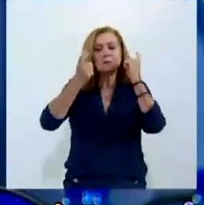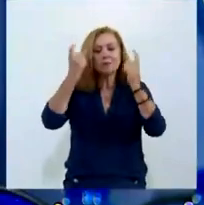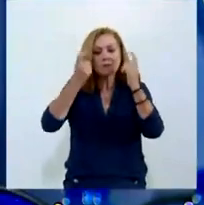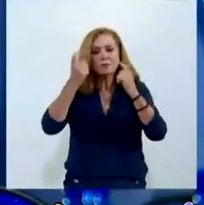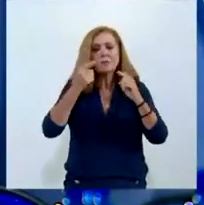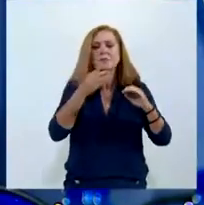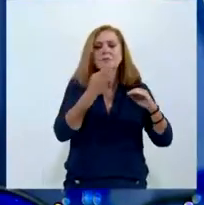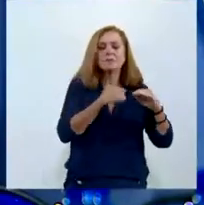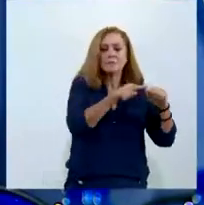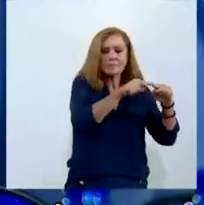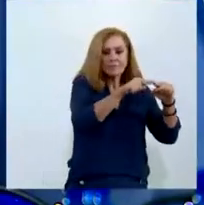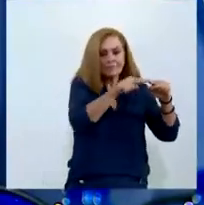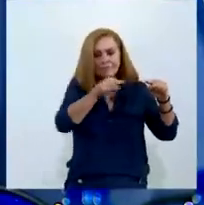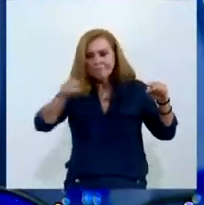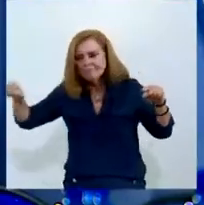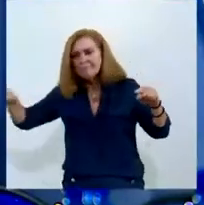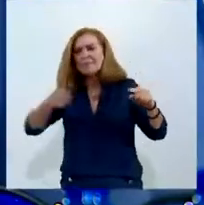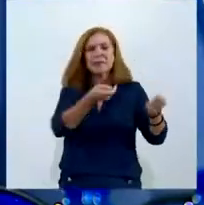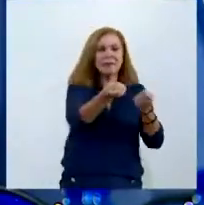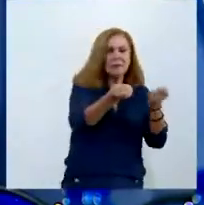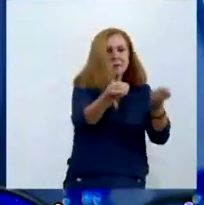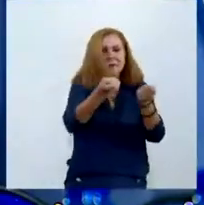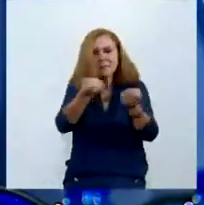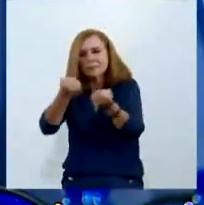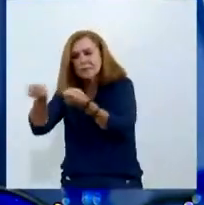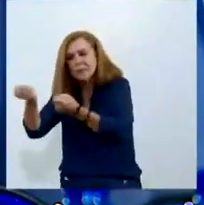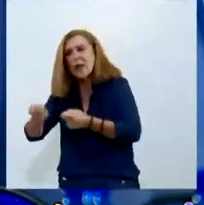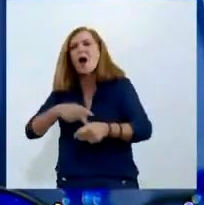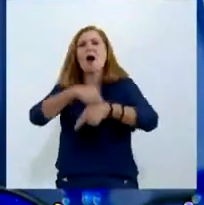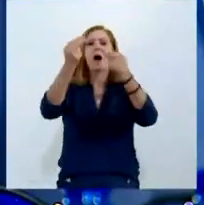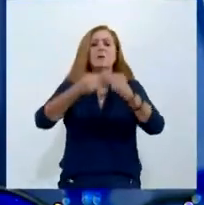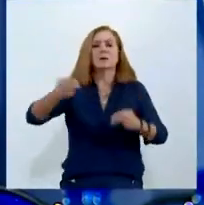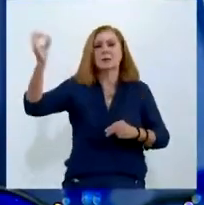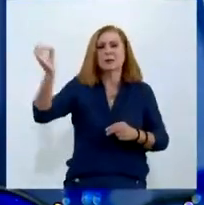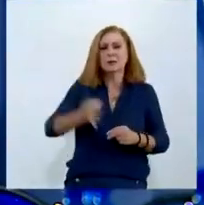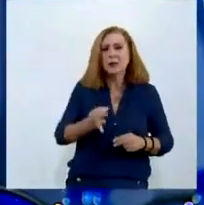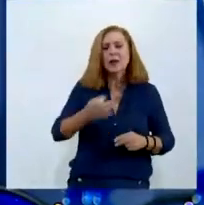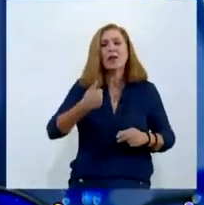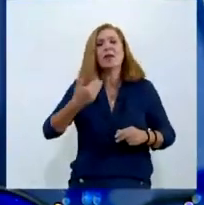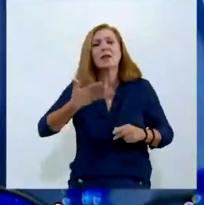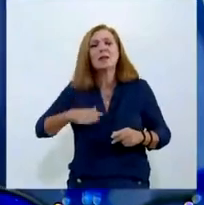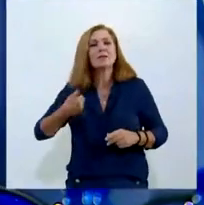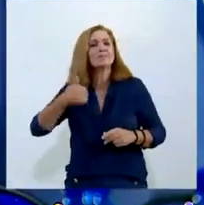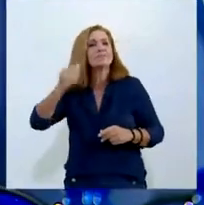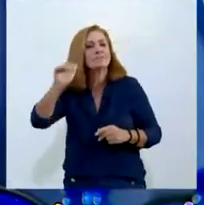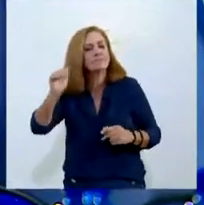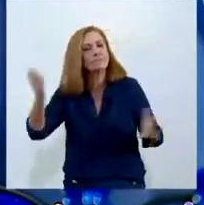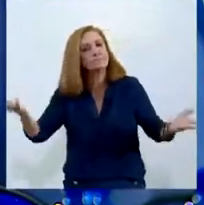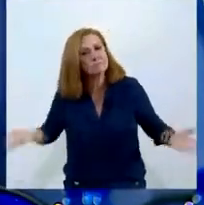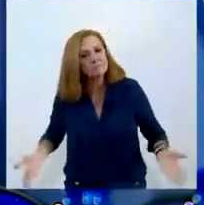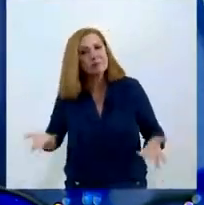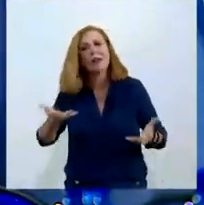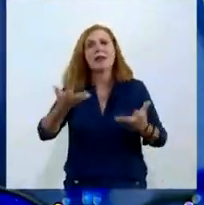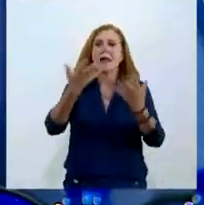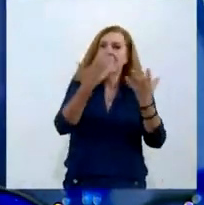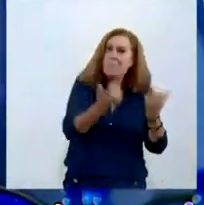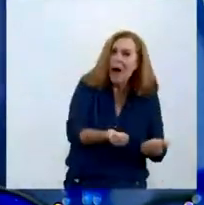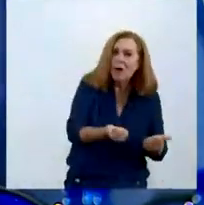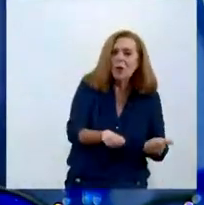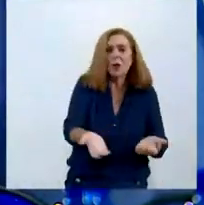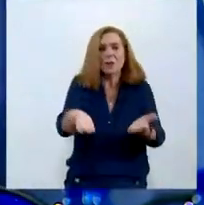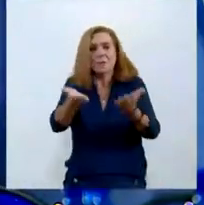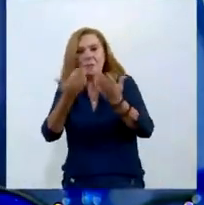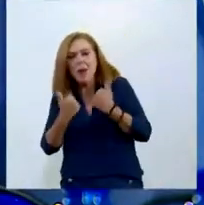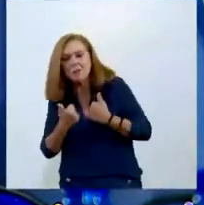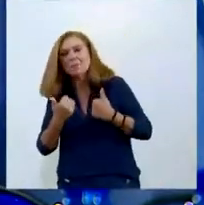οριζόντιο συντονισμό και με την αποτελεσματικότητα. Και θέλω να ρωτήσω αν υπάρχουν ή δεν υπάρχουν αυτά τελικά,